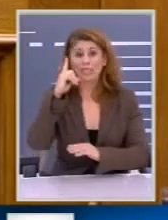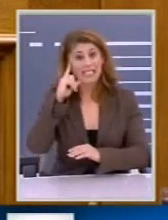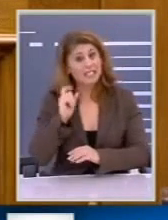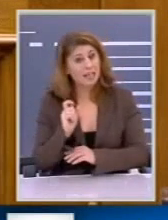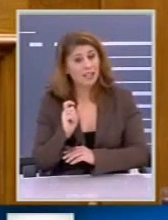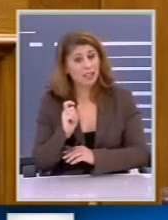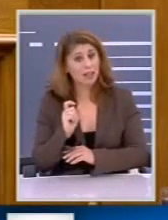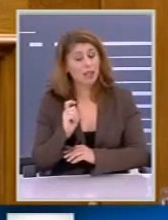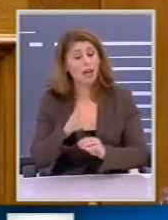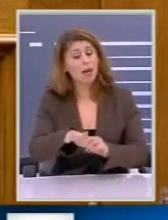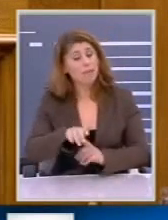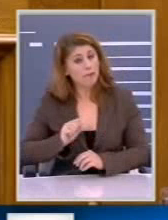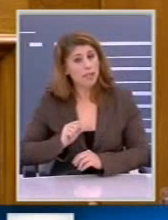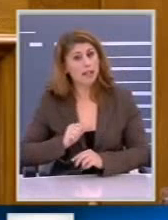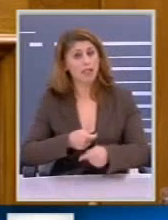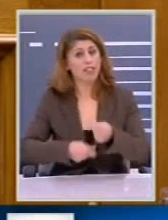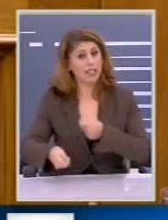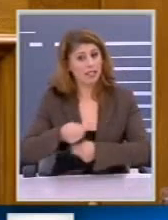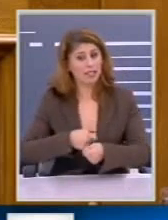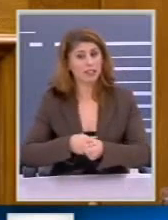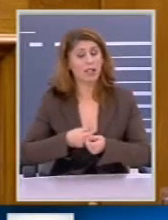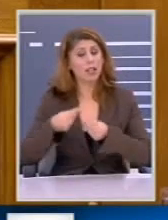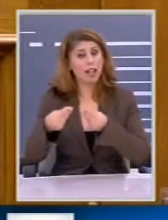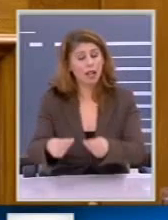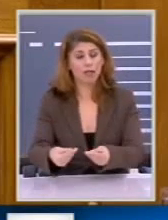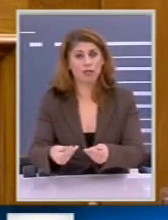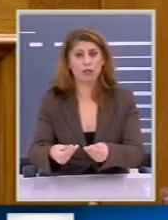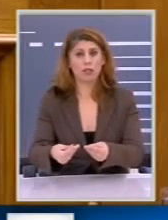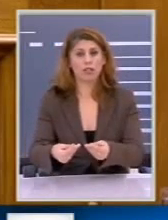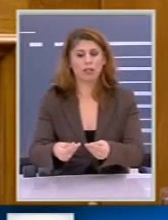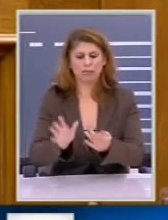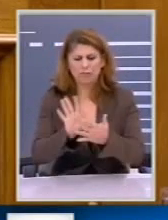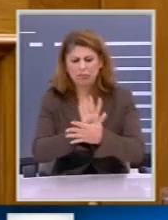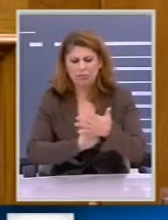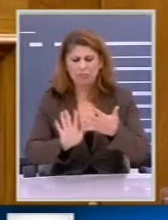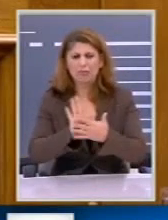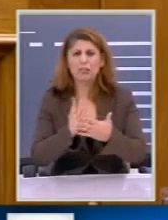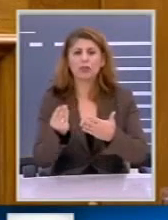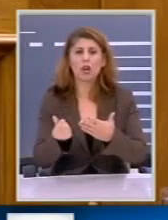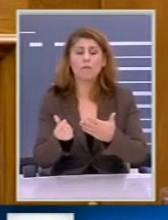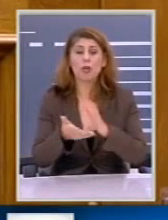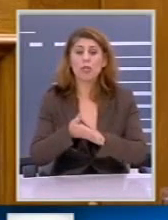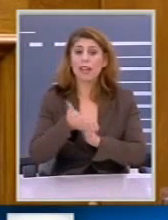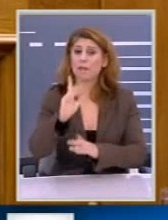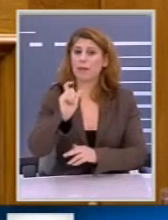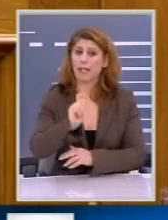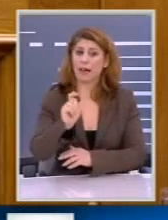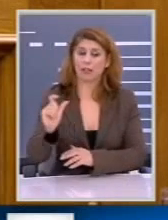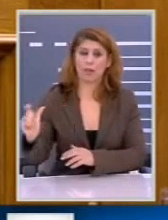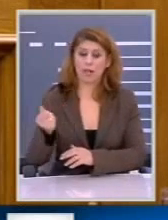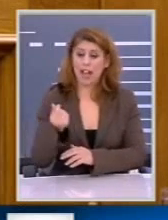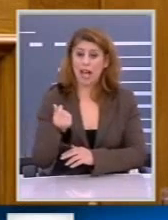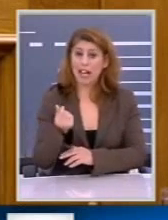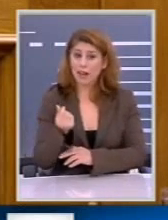γνώριζαν, παρέλαβαν, διαχειρίστηκαν, διέθεσαν εντελώς αδιαφανώς τα περίφημα 15 εκατομμύρια